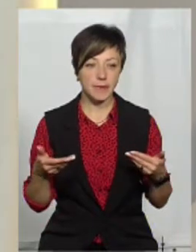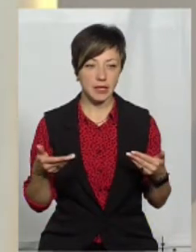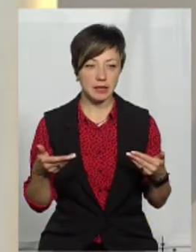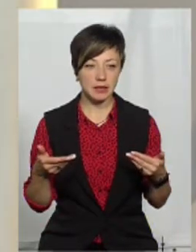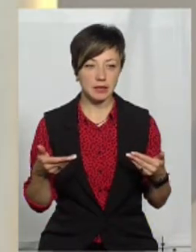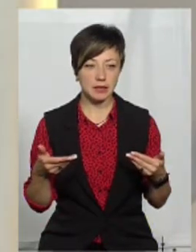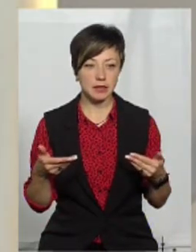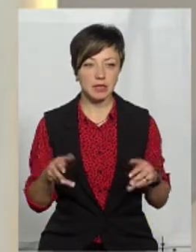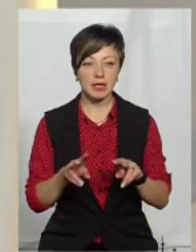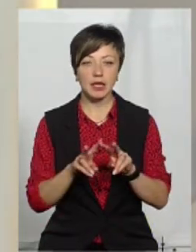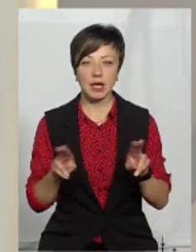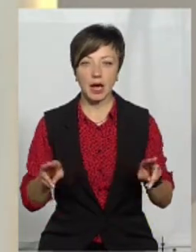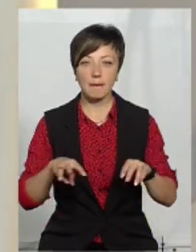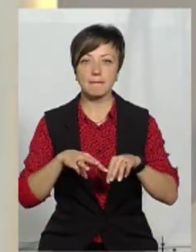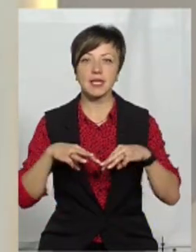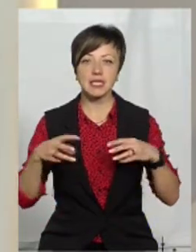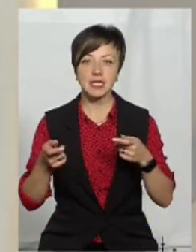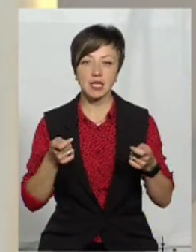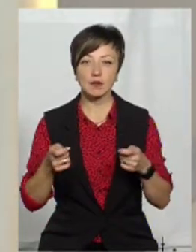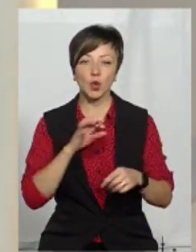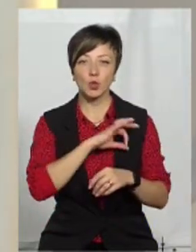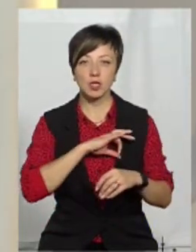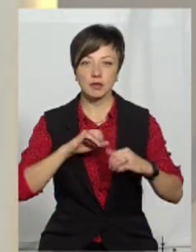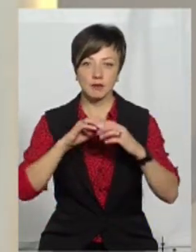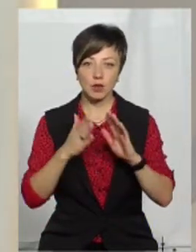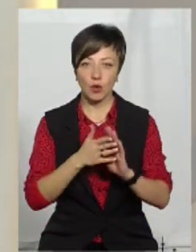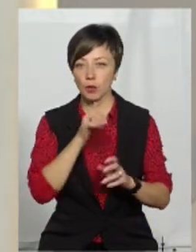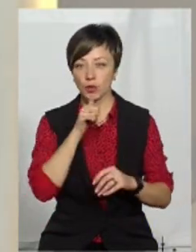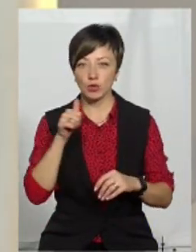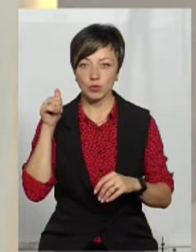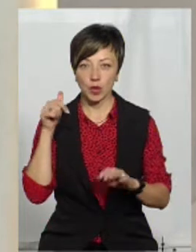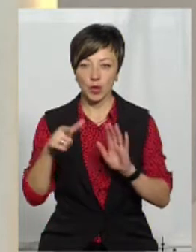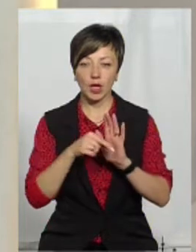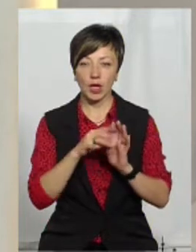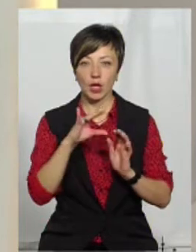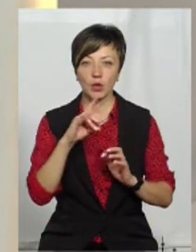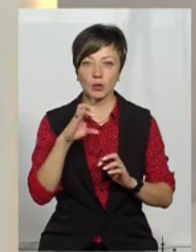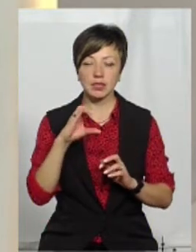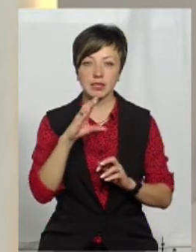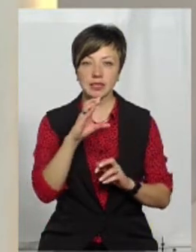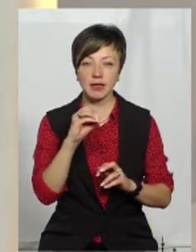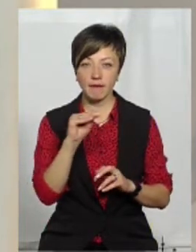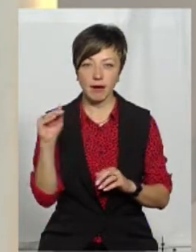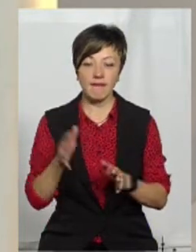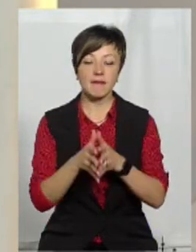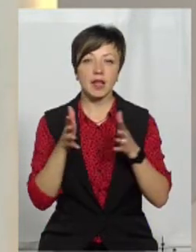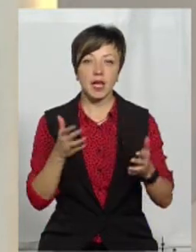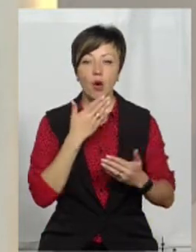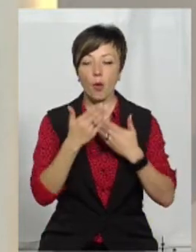Ми маємо Міністерство юстиції в цілому, провели в минулому році великий, разом з ЮНІСЕФ, велике опитування в Україні. Так